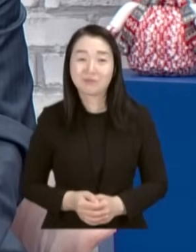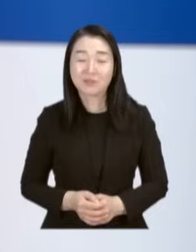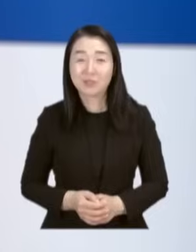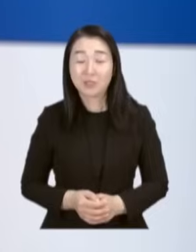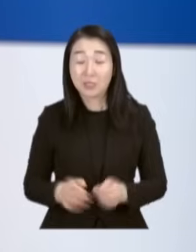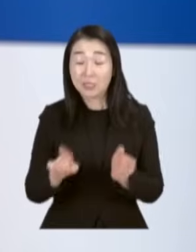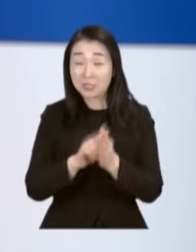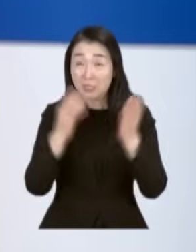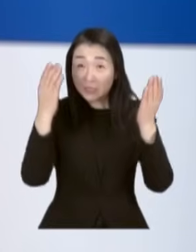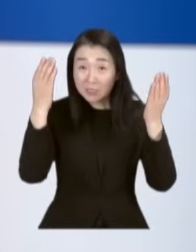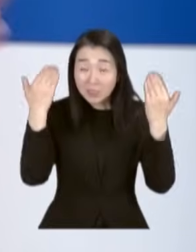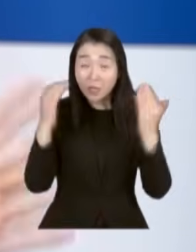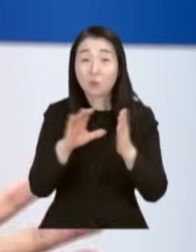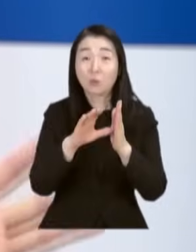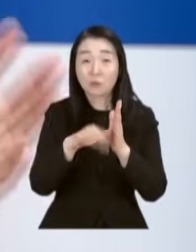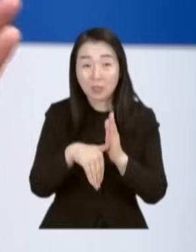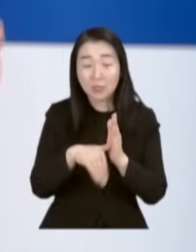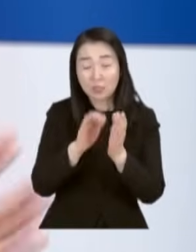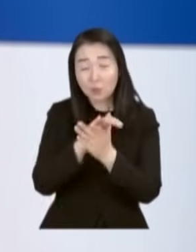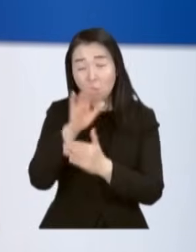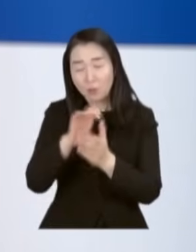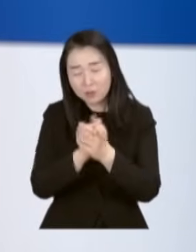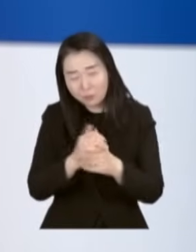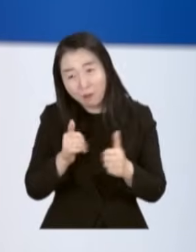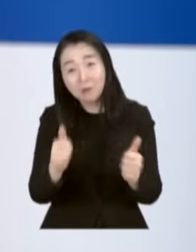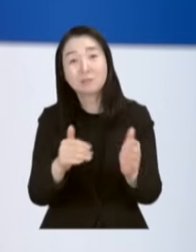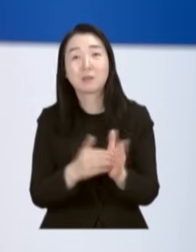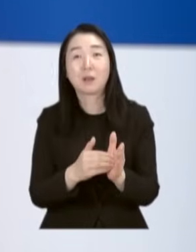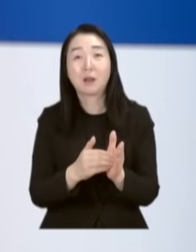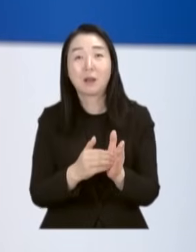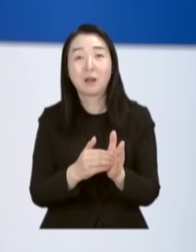그렇게 많은 기도원에서 또는 수도원에서 기도를 해도